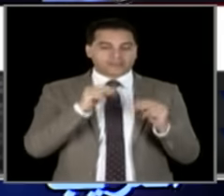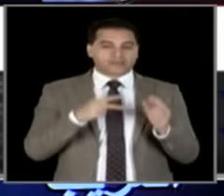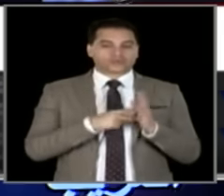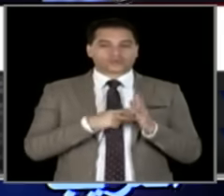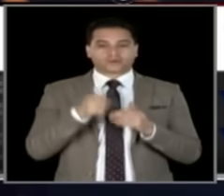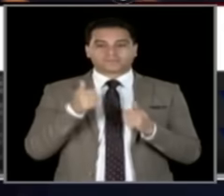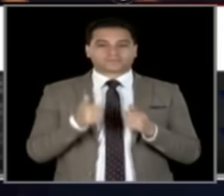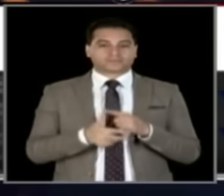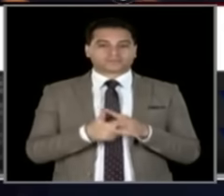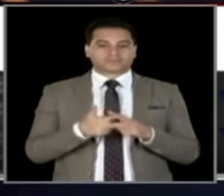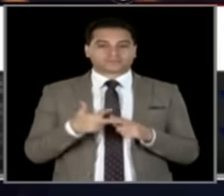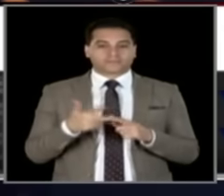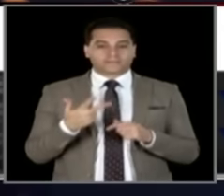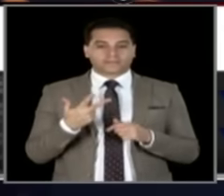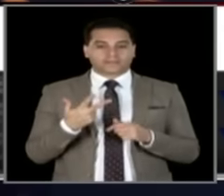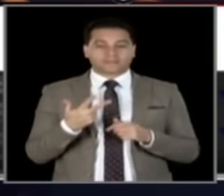لبنان، سوريا.